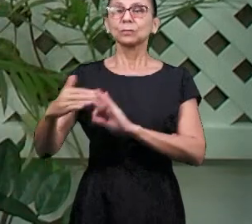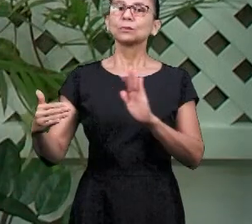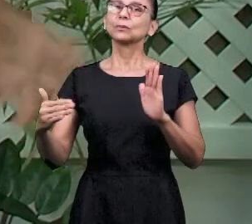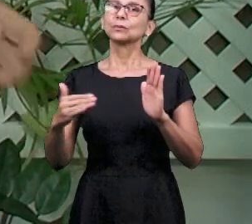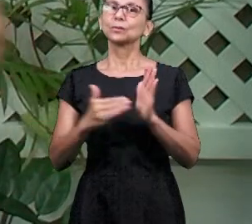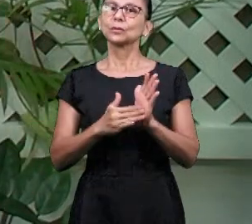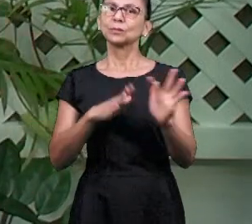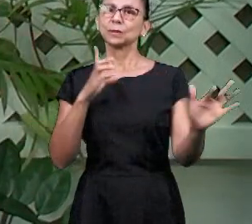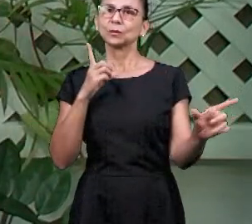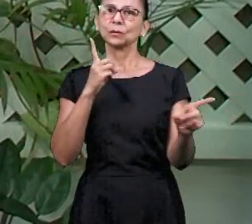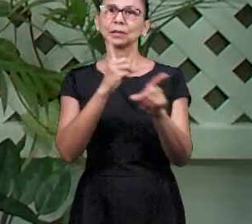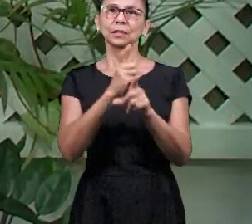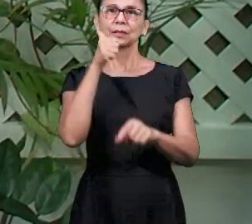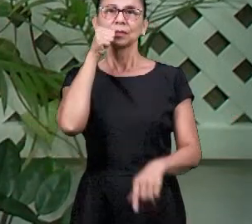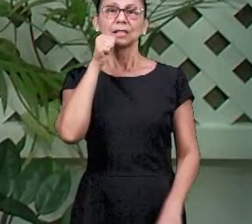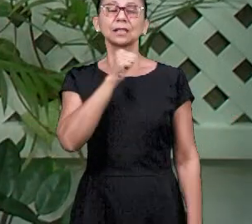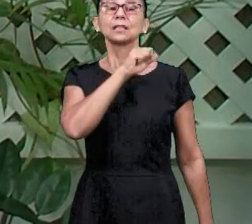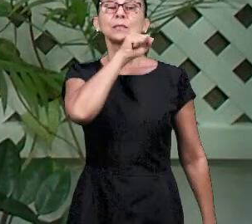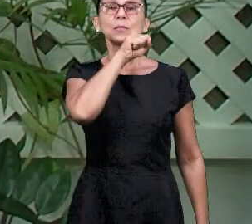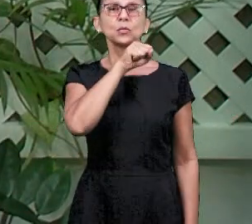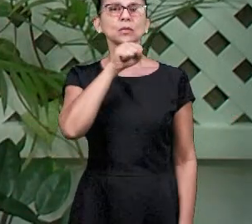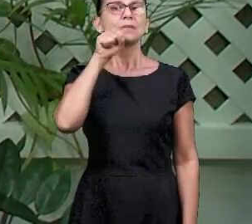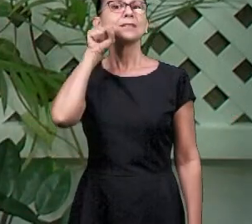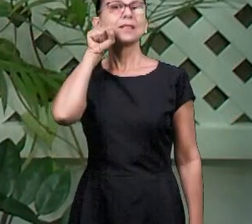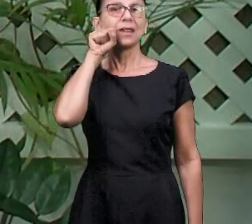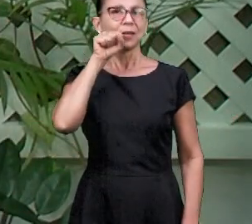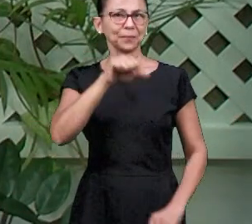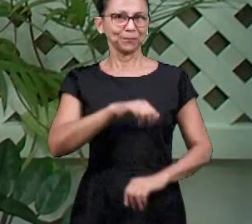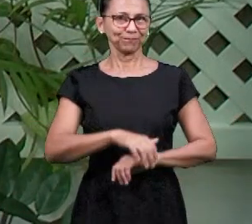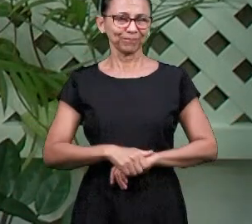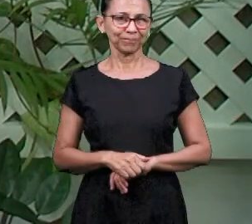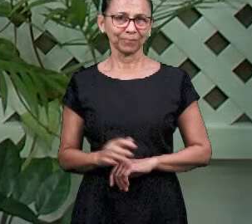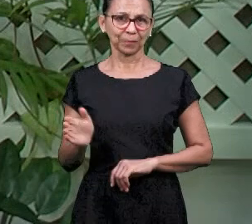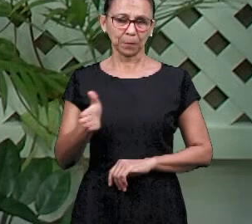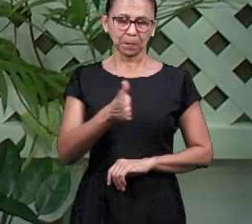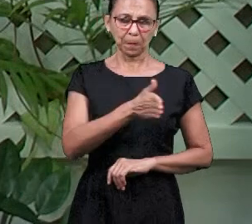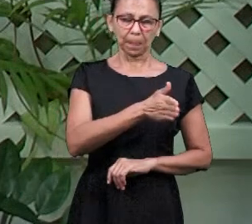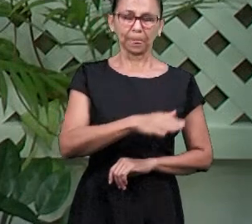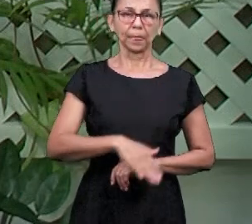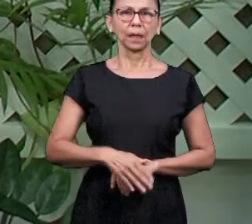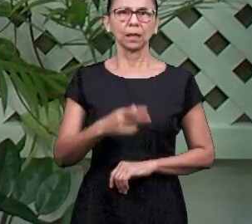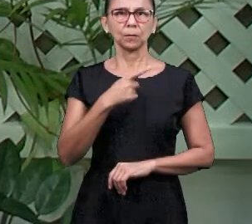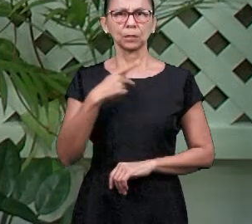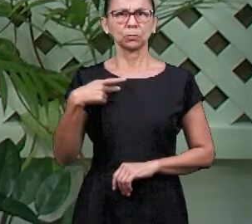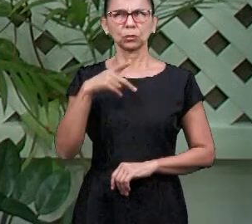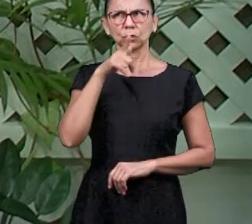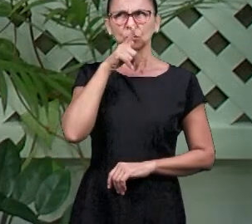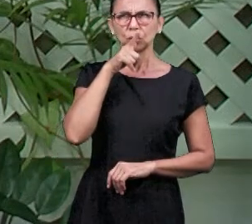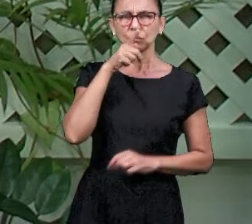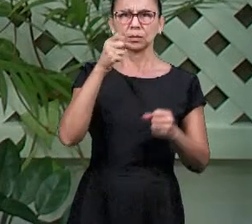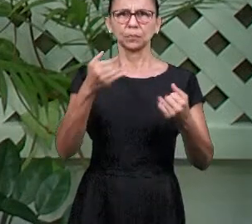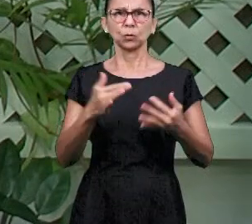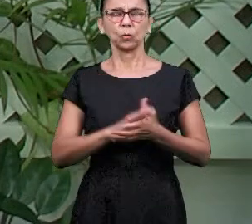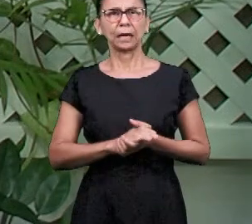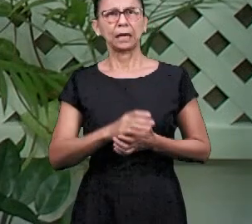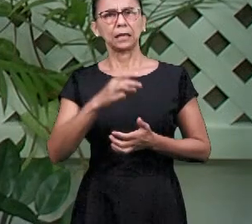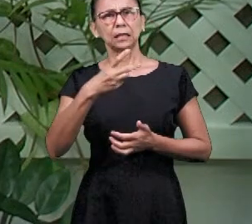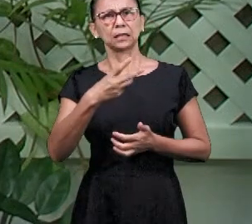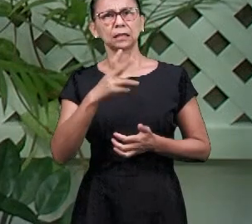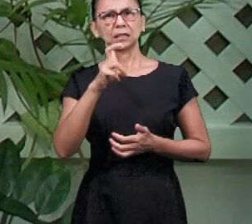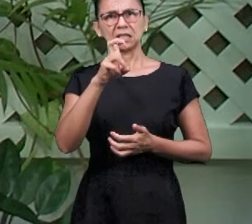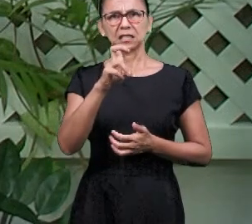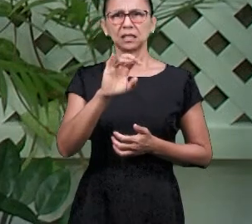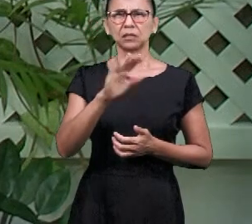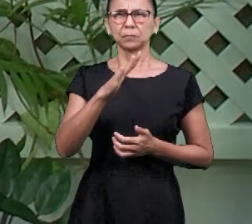Pourquoi? Parce qu'il est descendu. Il est descendu au séjour de mort. Il est descendu dans la profondeur d'un puits que